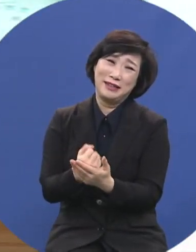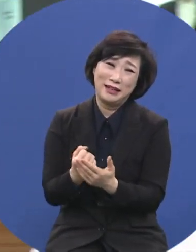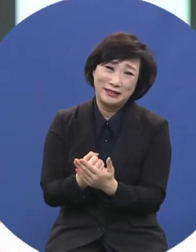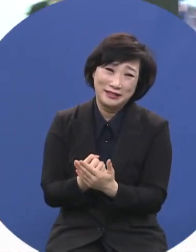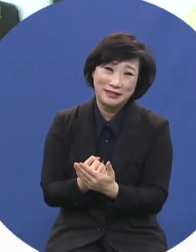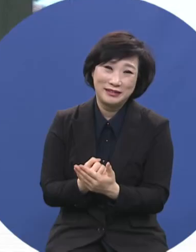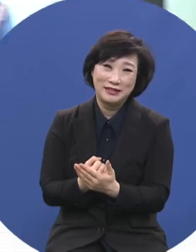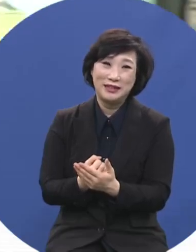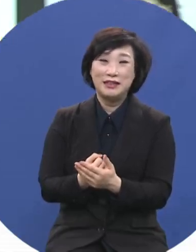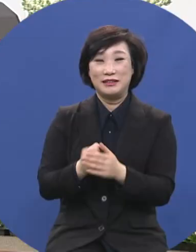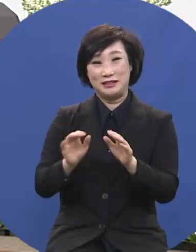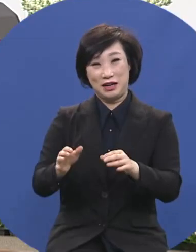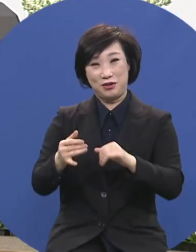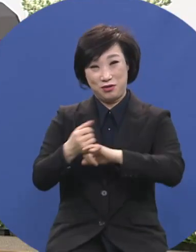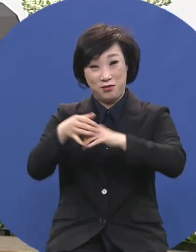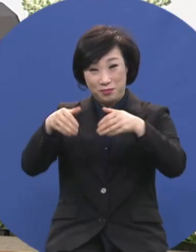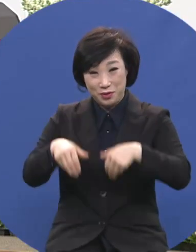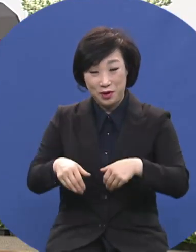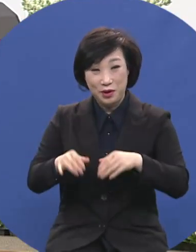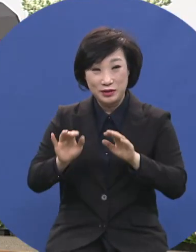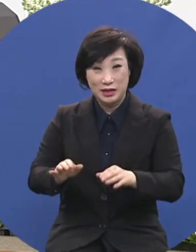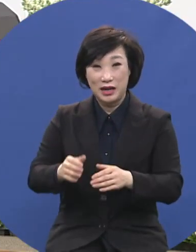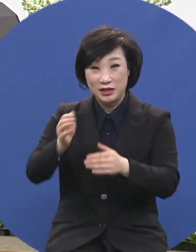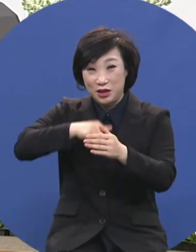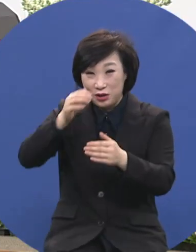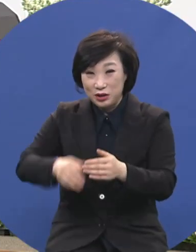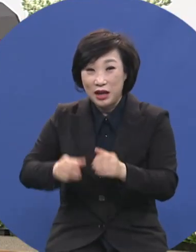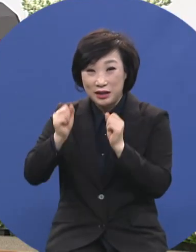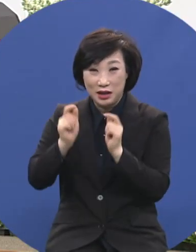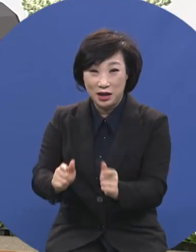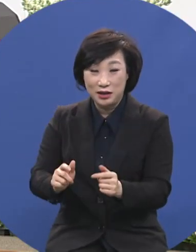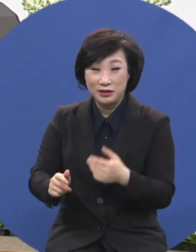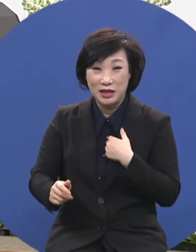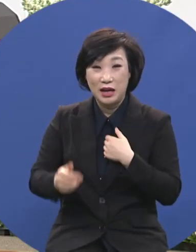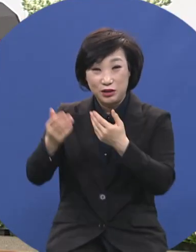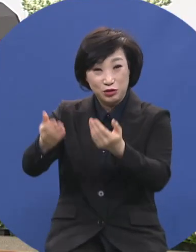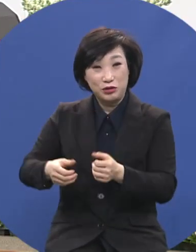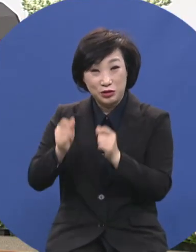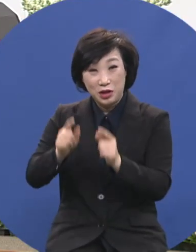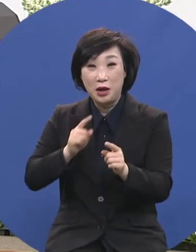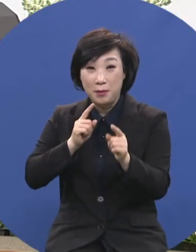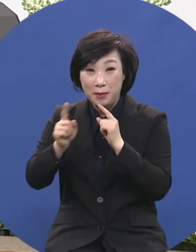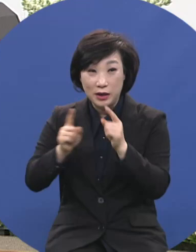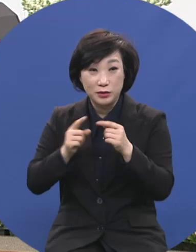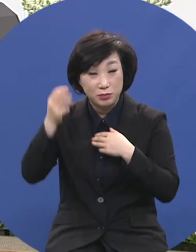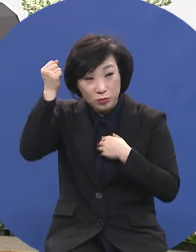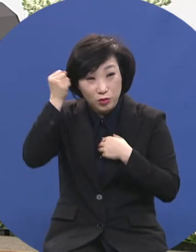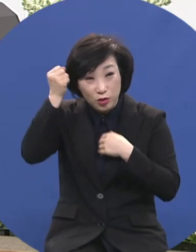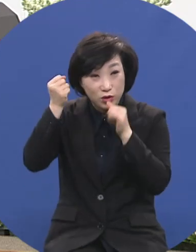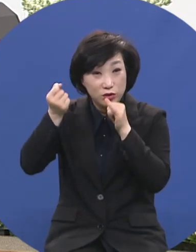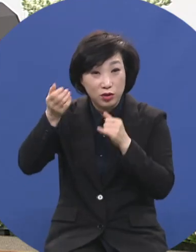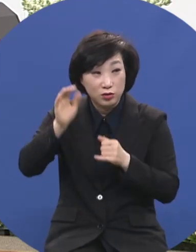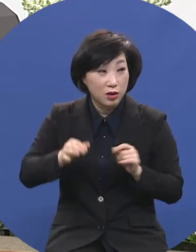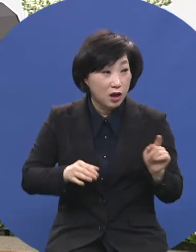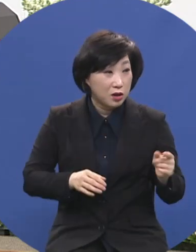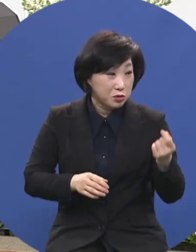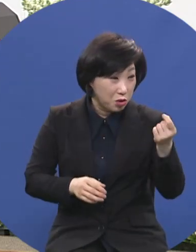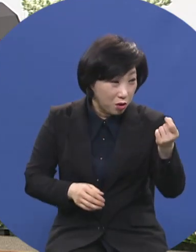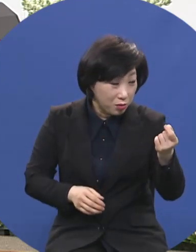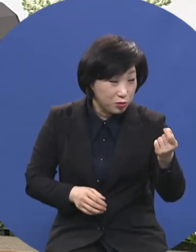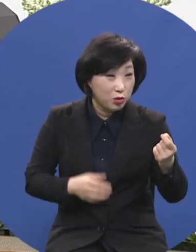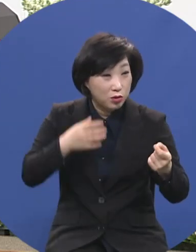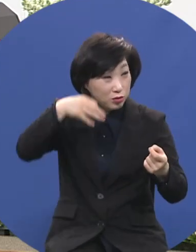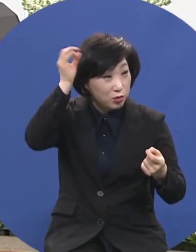애타는 없어서는 안 될 아주 주로의 내게 준 기회의 말씀을 한마디도 무슨